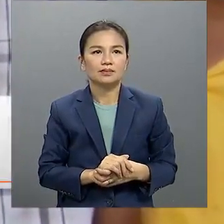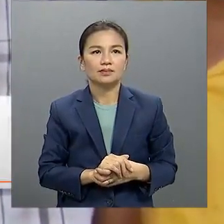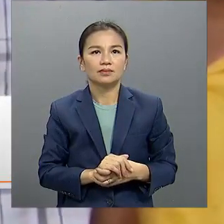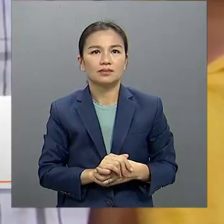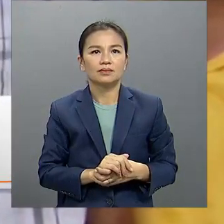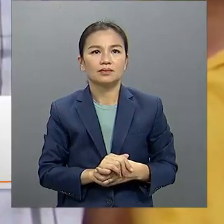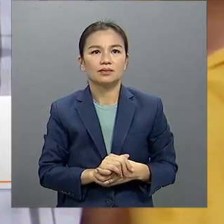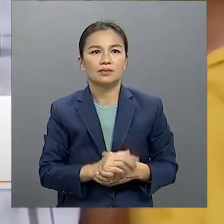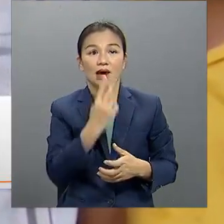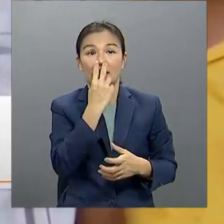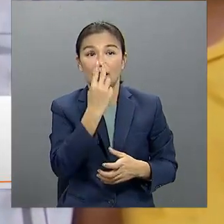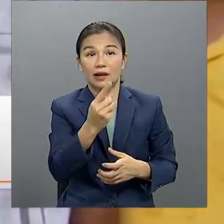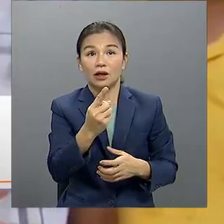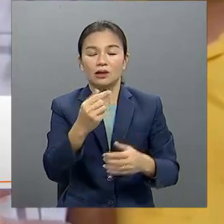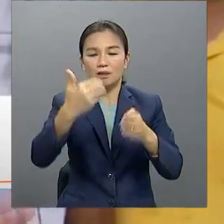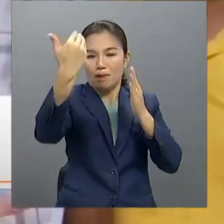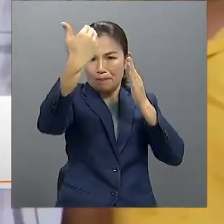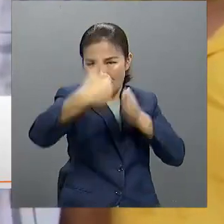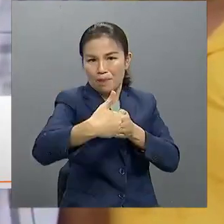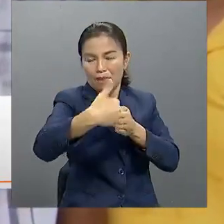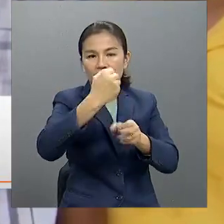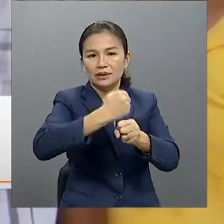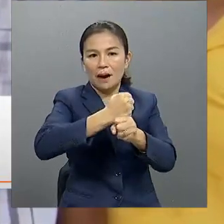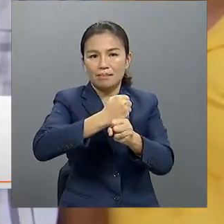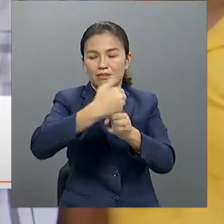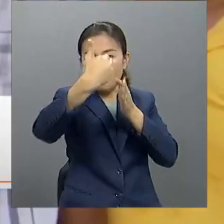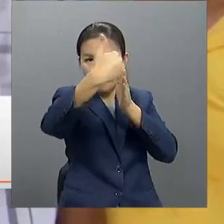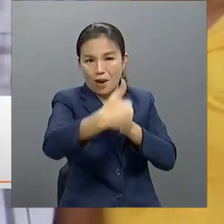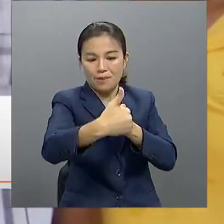เนี่ยให้อยู่นะครับแล้วก็ช่วยสูบน้ำ